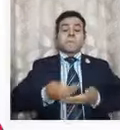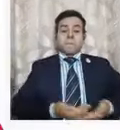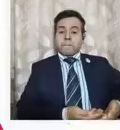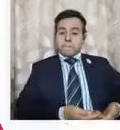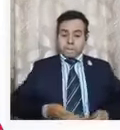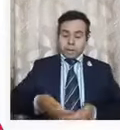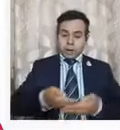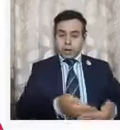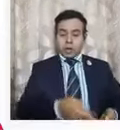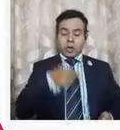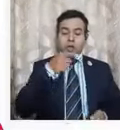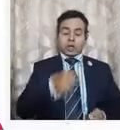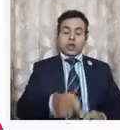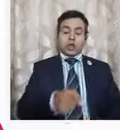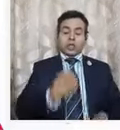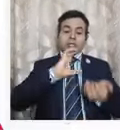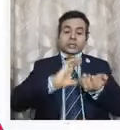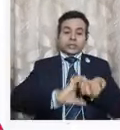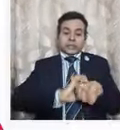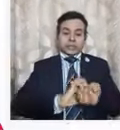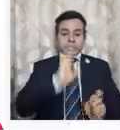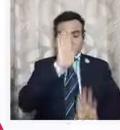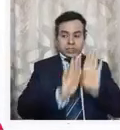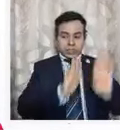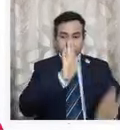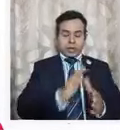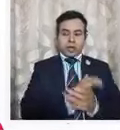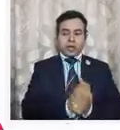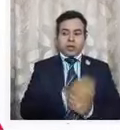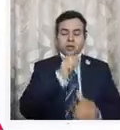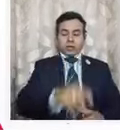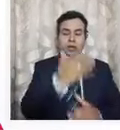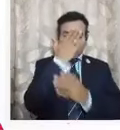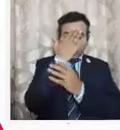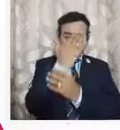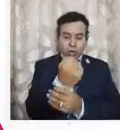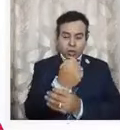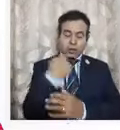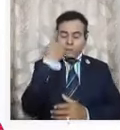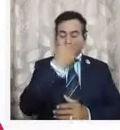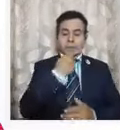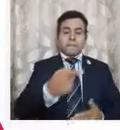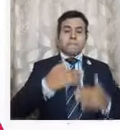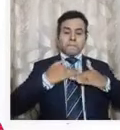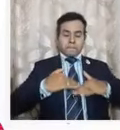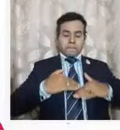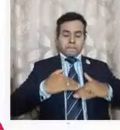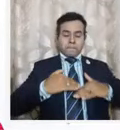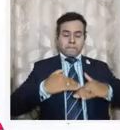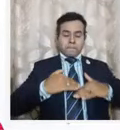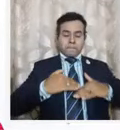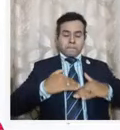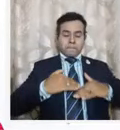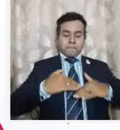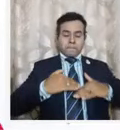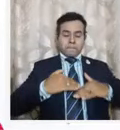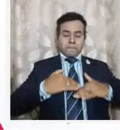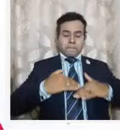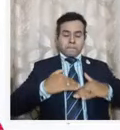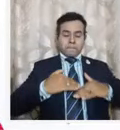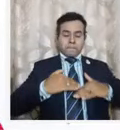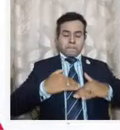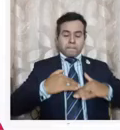গর্ভস্থ শিশুর আক্রান্ত হওয়ার কোনো তথ্য এখন পর্যন্ত পাওয়া যায়নি, তবে ভূমিষ্ঠ হওয়ার শিশুটি সংক্রমিত হতে